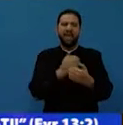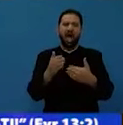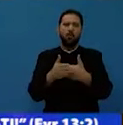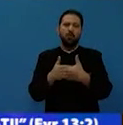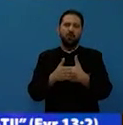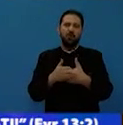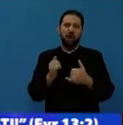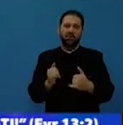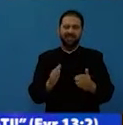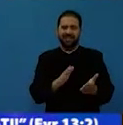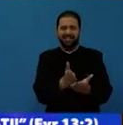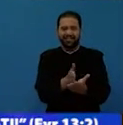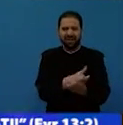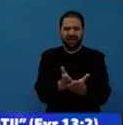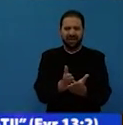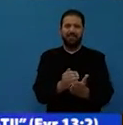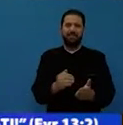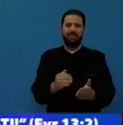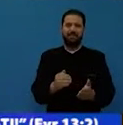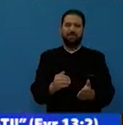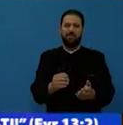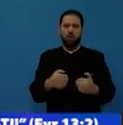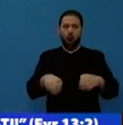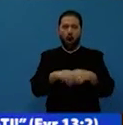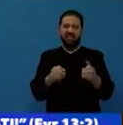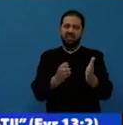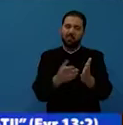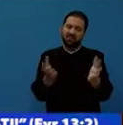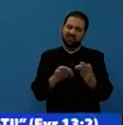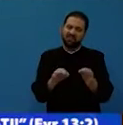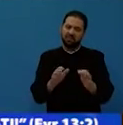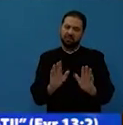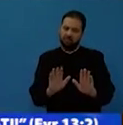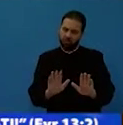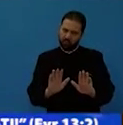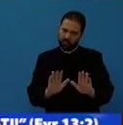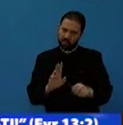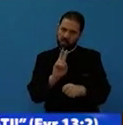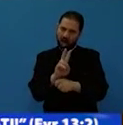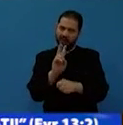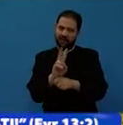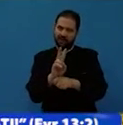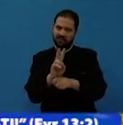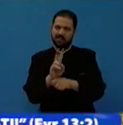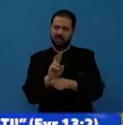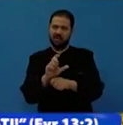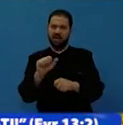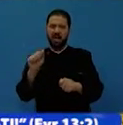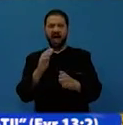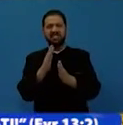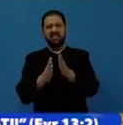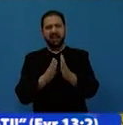că noi trebuie să fim prudenți, să fim atenți la